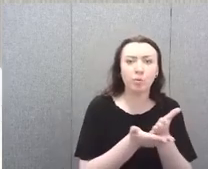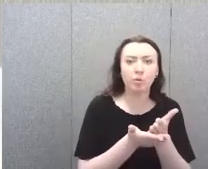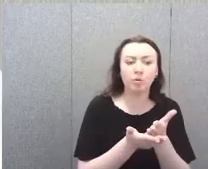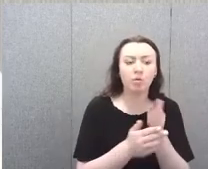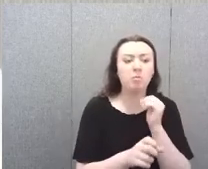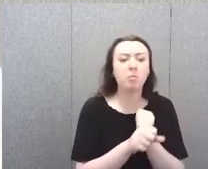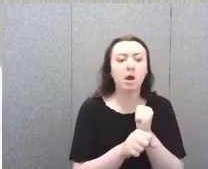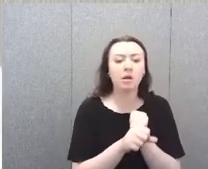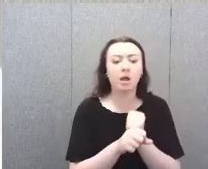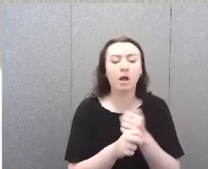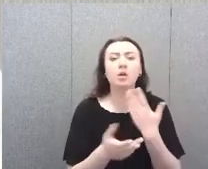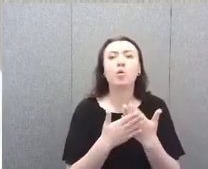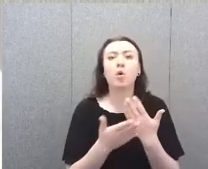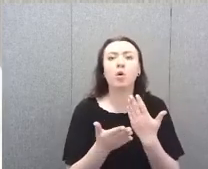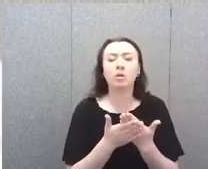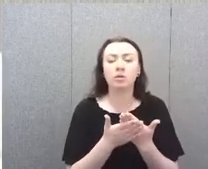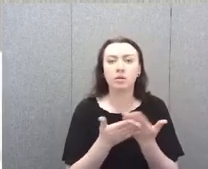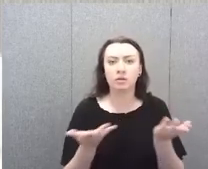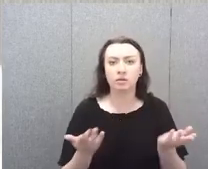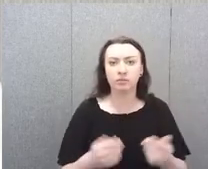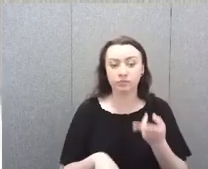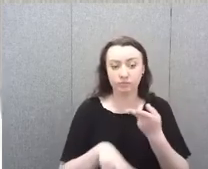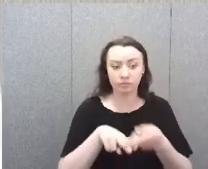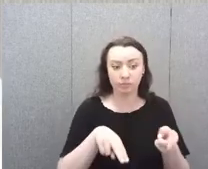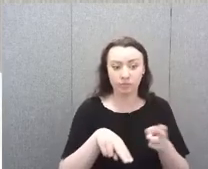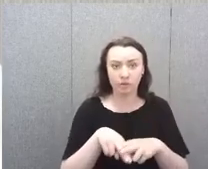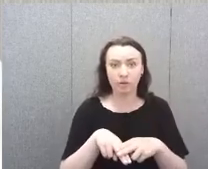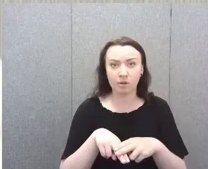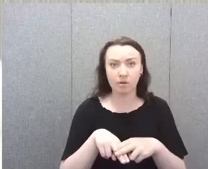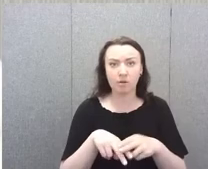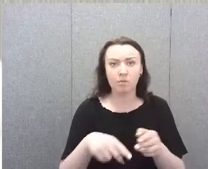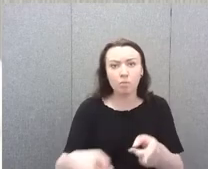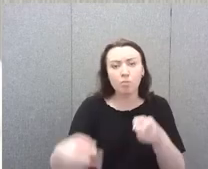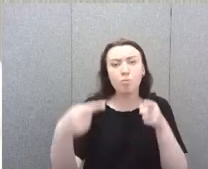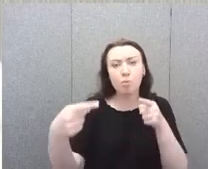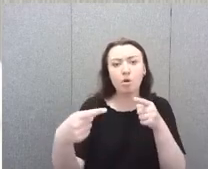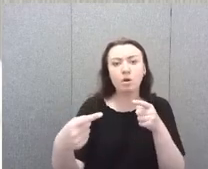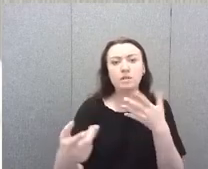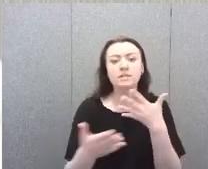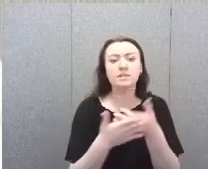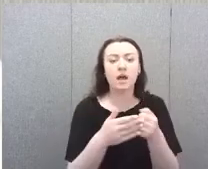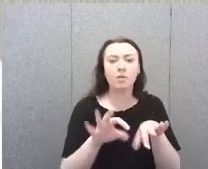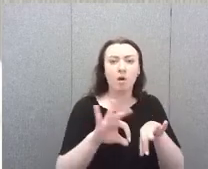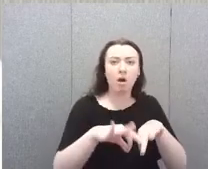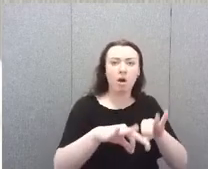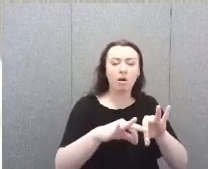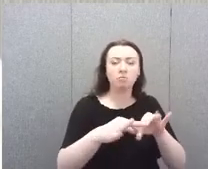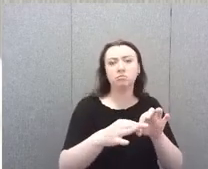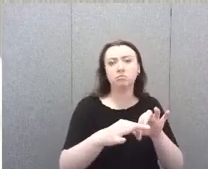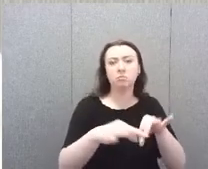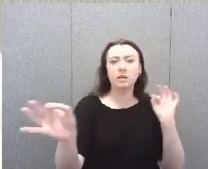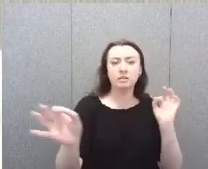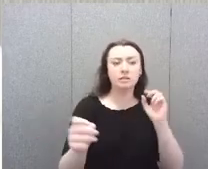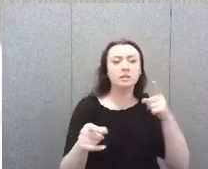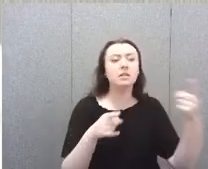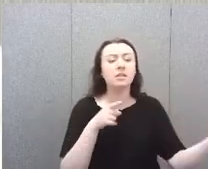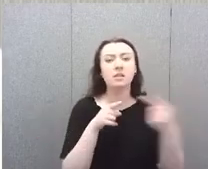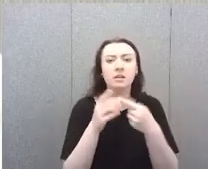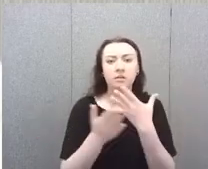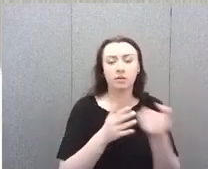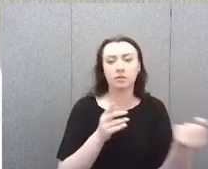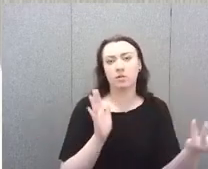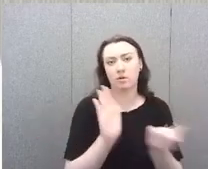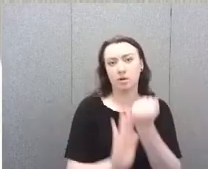не потому, что им была предоставлена такая возможность, а потому что они боролись против